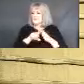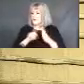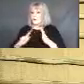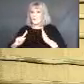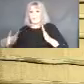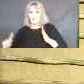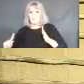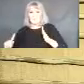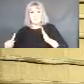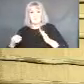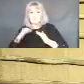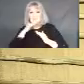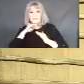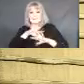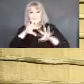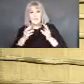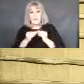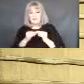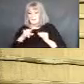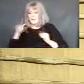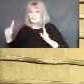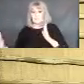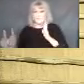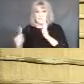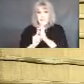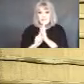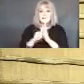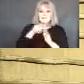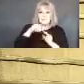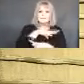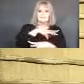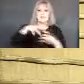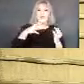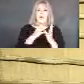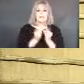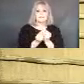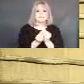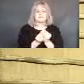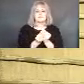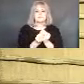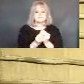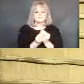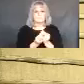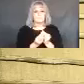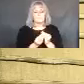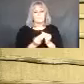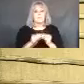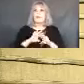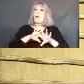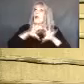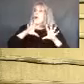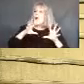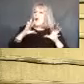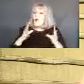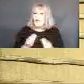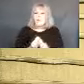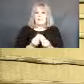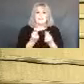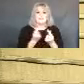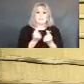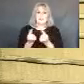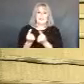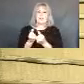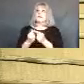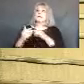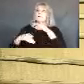dingen. Ik weet, dus ingewikkeld. Ik terg. Maar je krijgt die punt. Alle dingen in die hemel en op